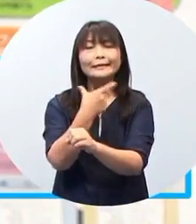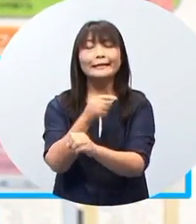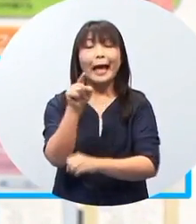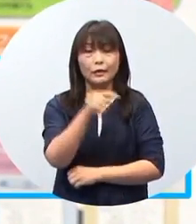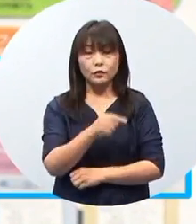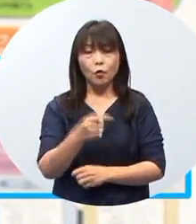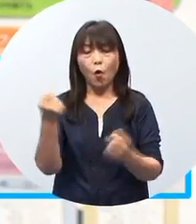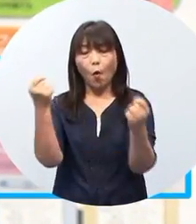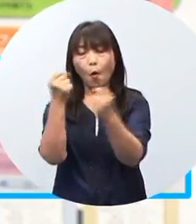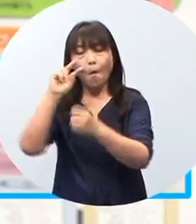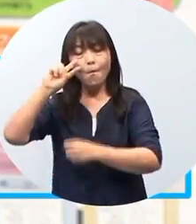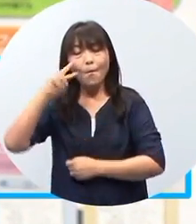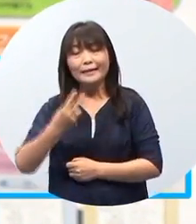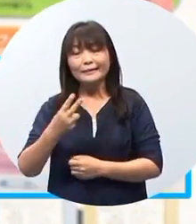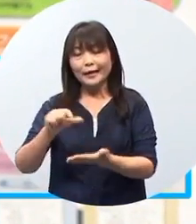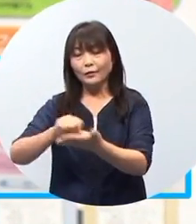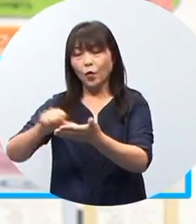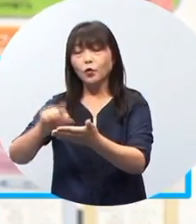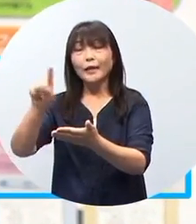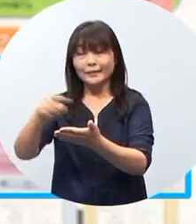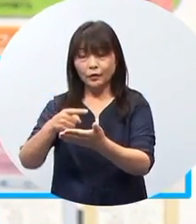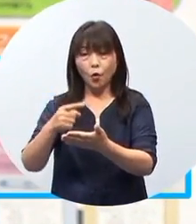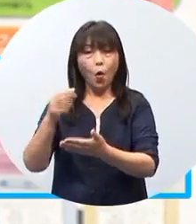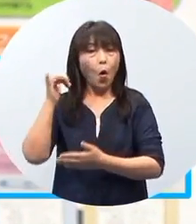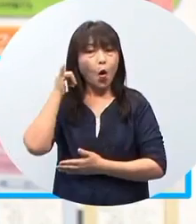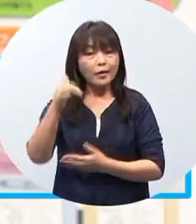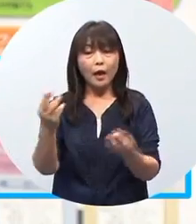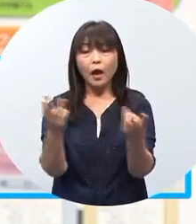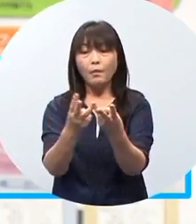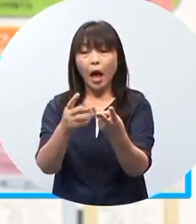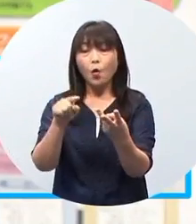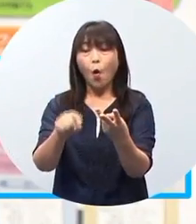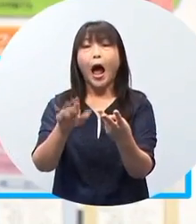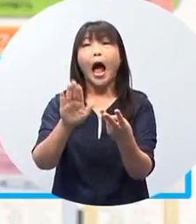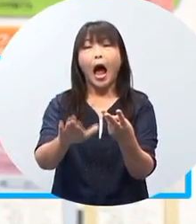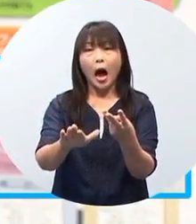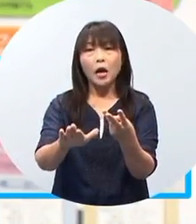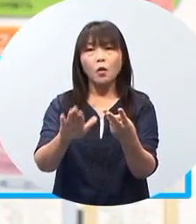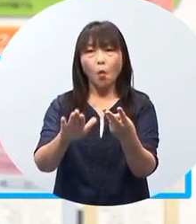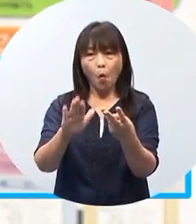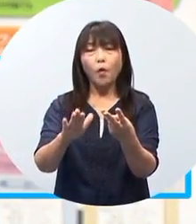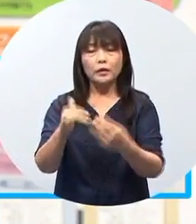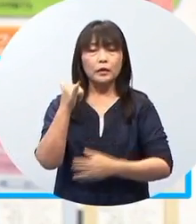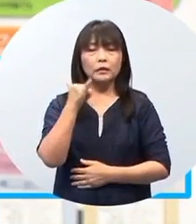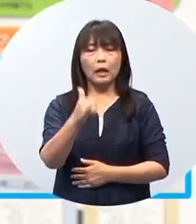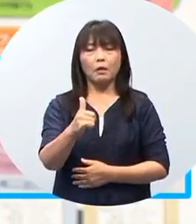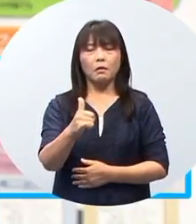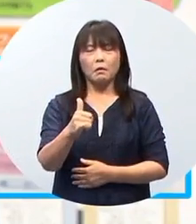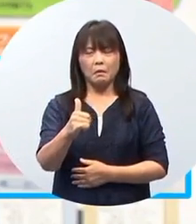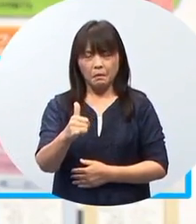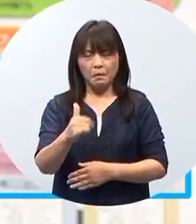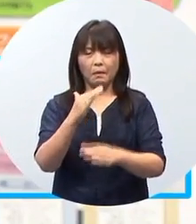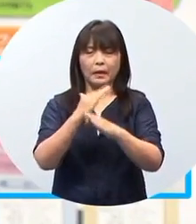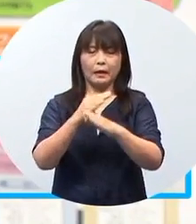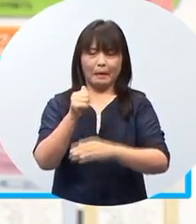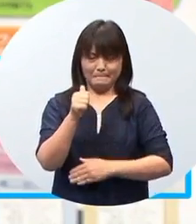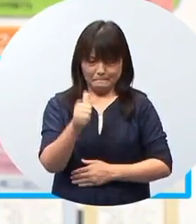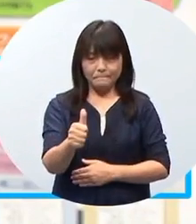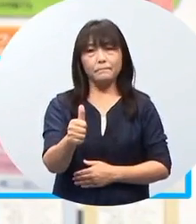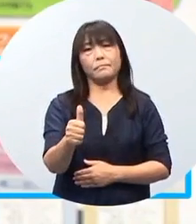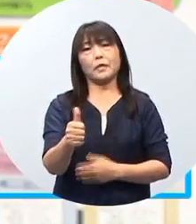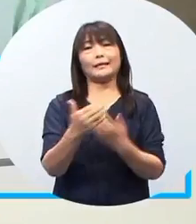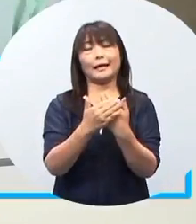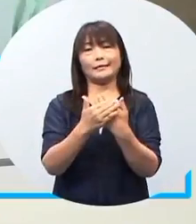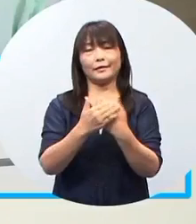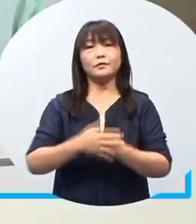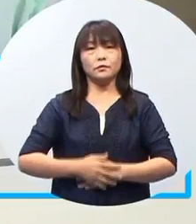違って登録した方へなどの電話番号書いてありますけれども、そちらに電話をしないというのが一つ大切なことです